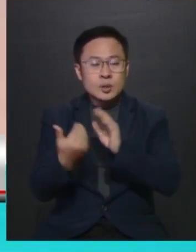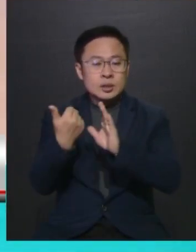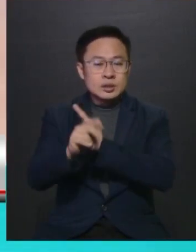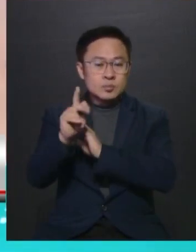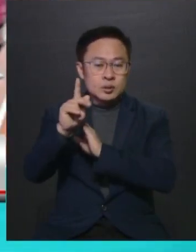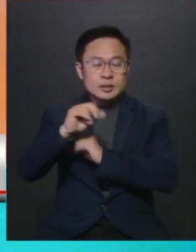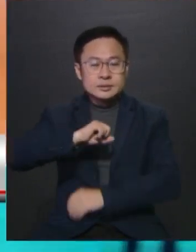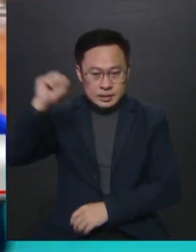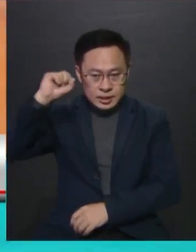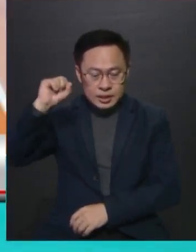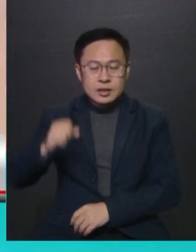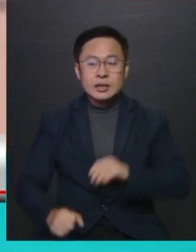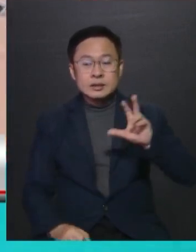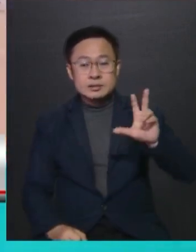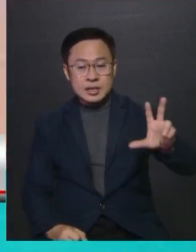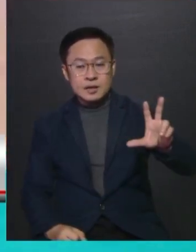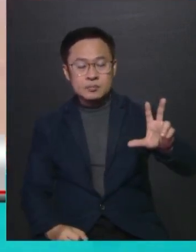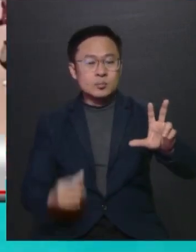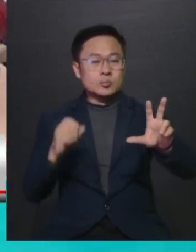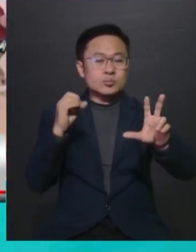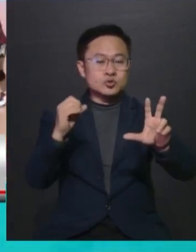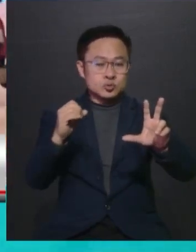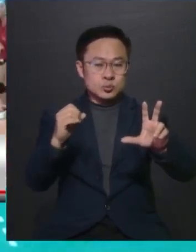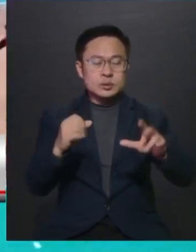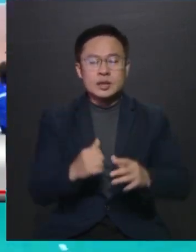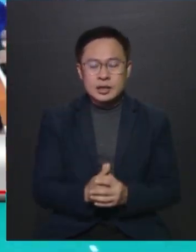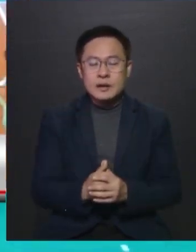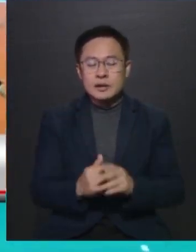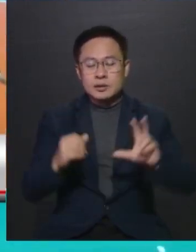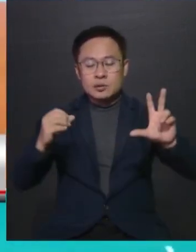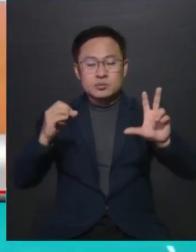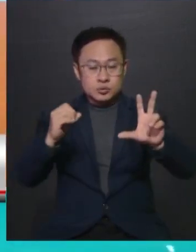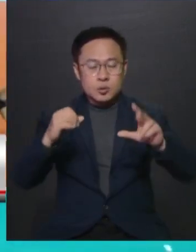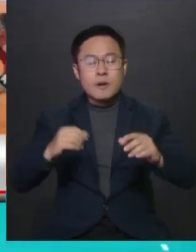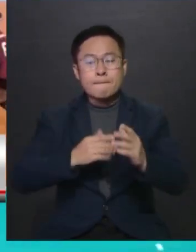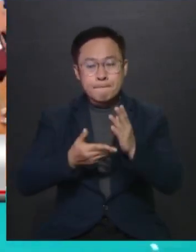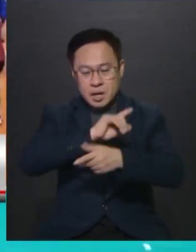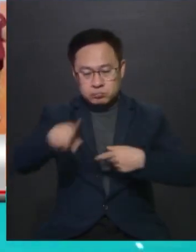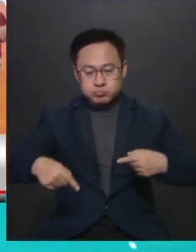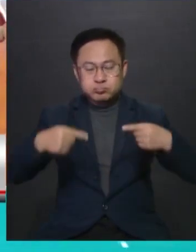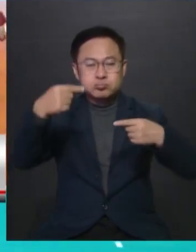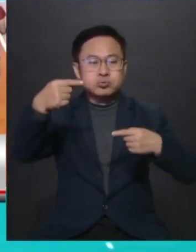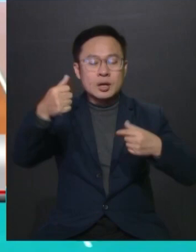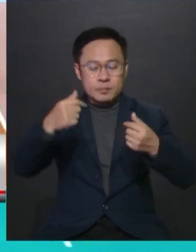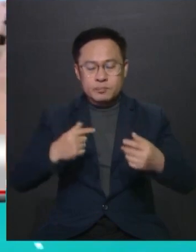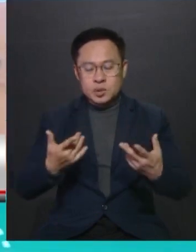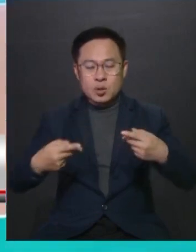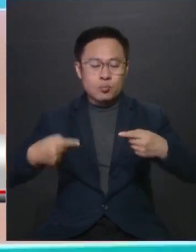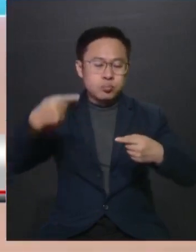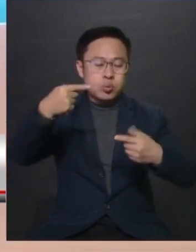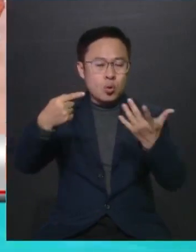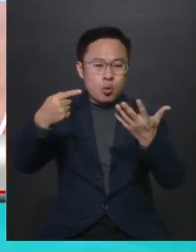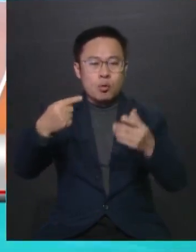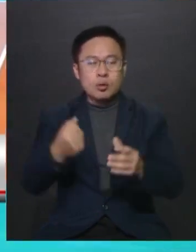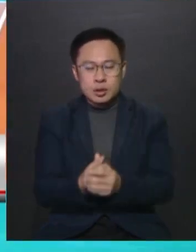อร์25-22 25-19แล้วก็25-12นะครับส่วนอีกหนึ่งคู่ในรอบรองชนะเลิศครับสโมสรศรีสะเกษ VC